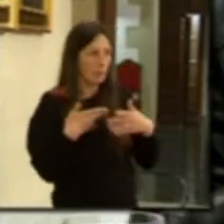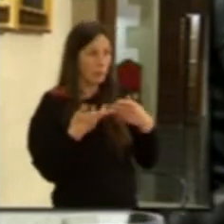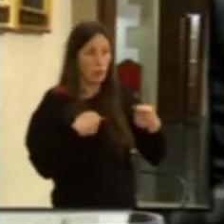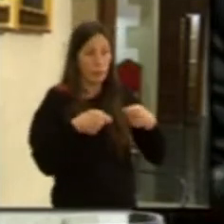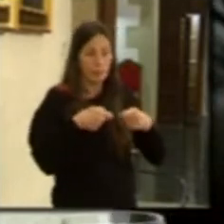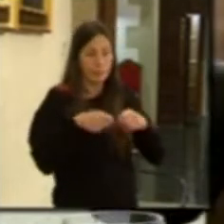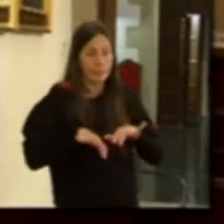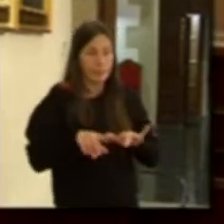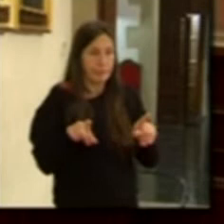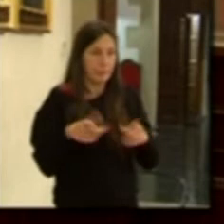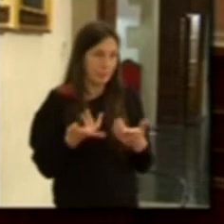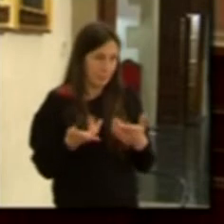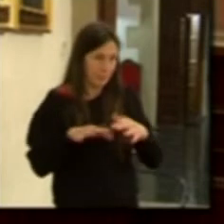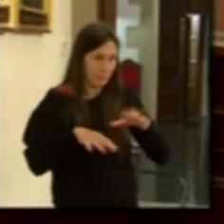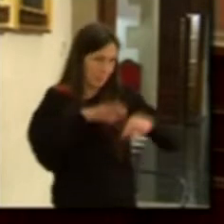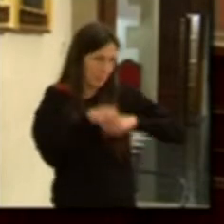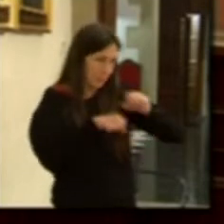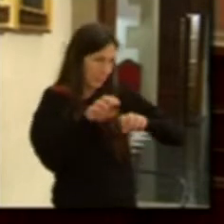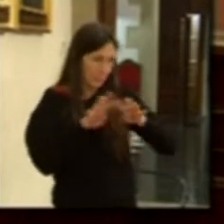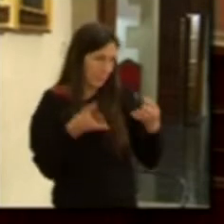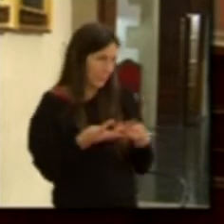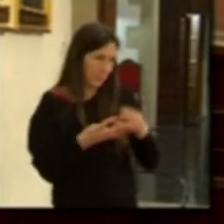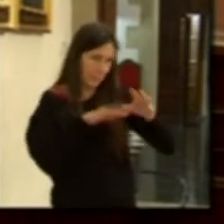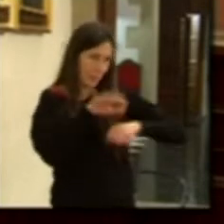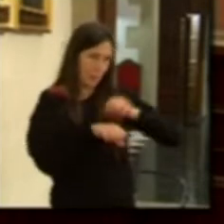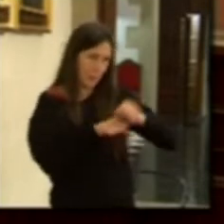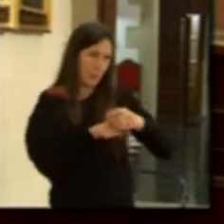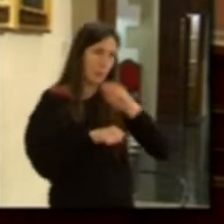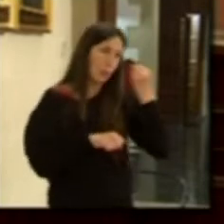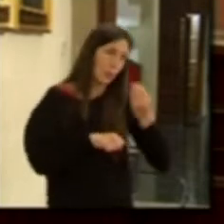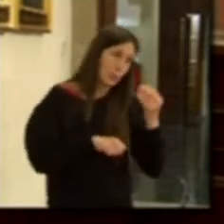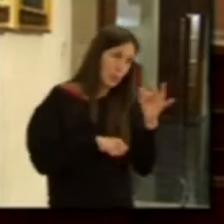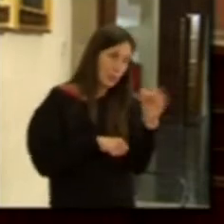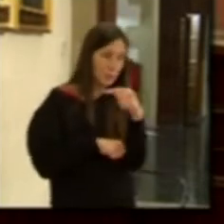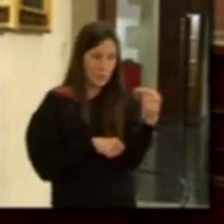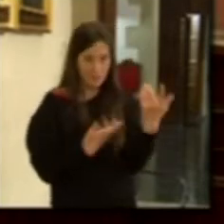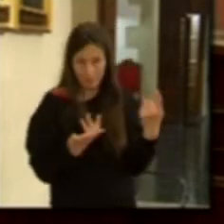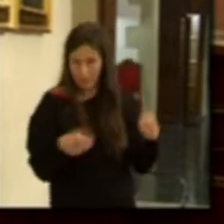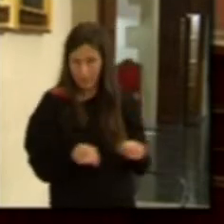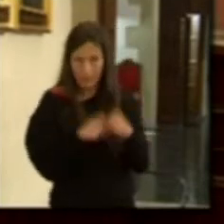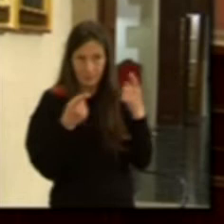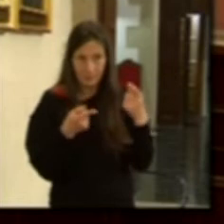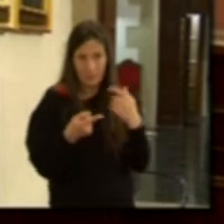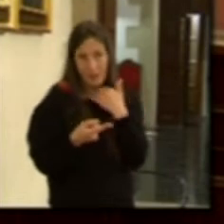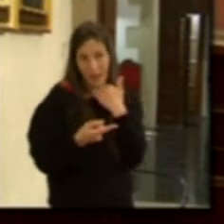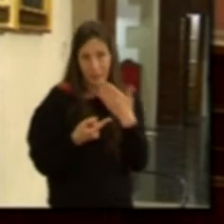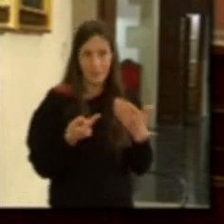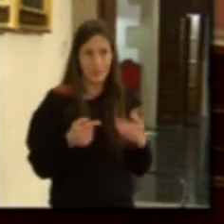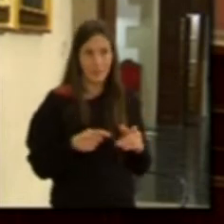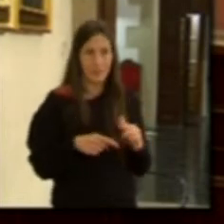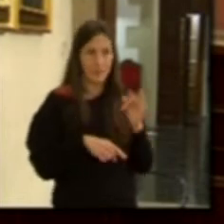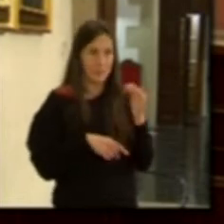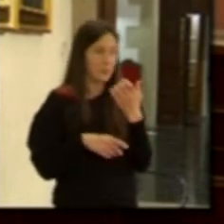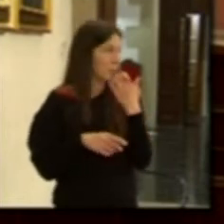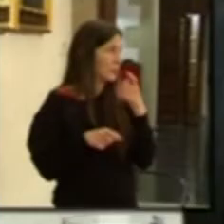electrònic, que té les seves coses bones i les seves coses dolentes, però que va ser una nova forma de fer. i que posa una mica en situació compromesa el